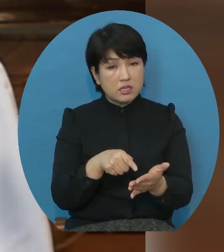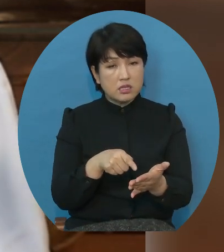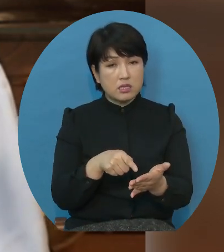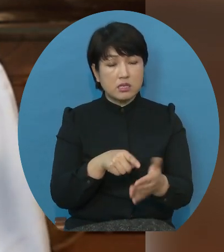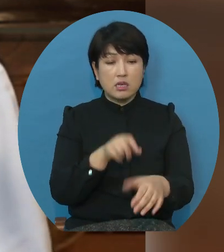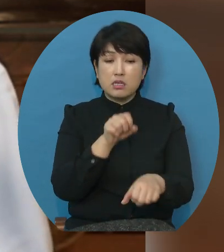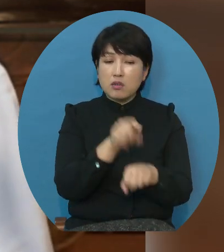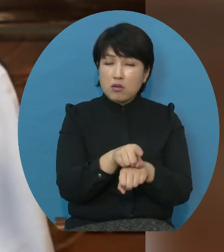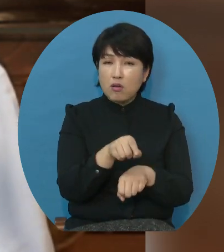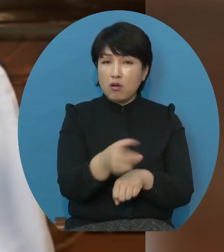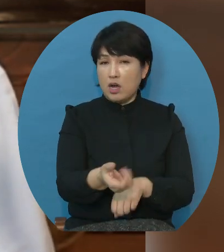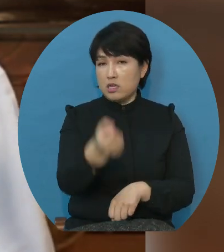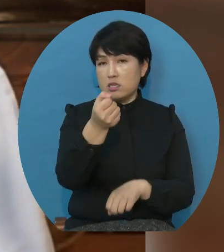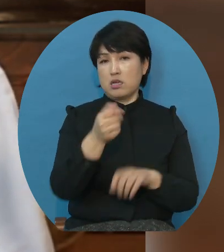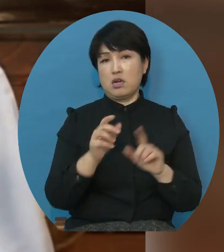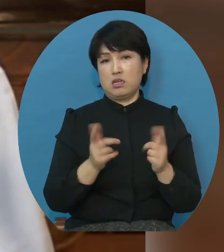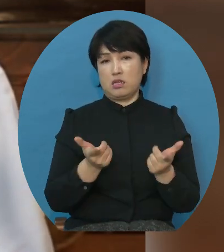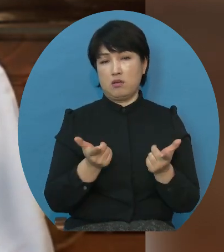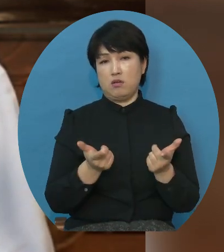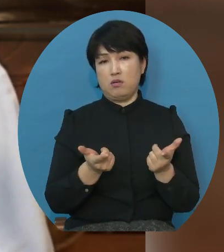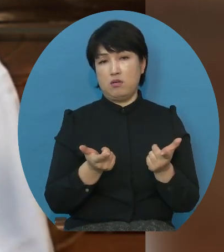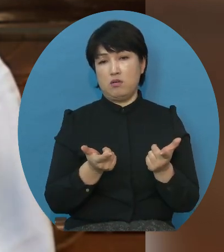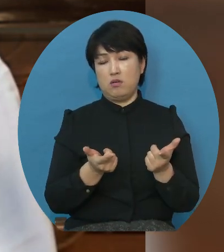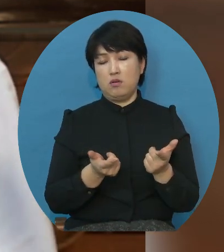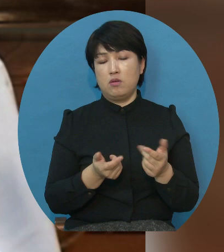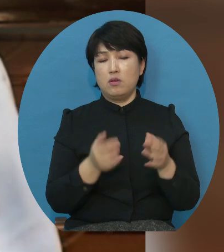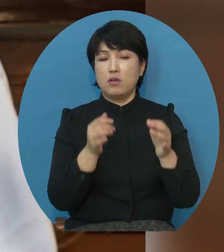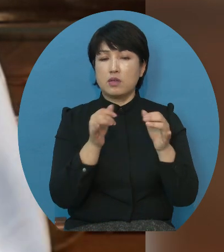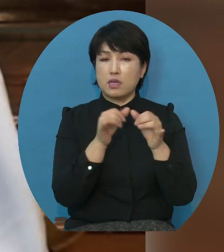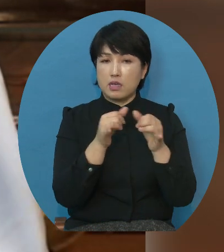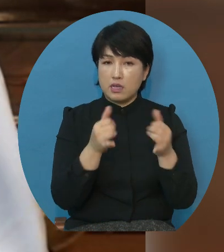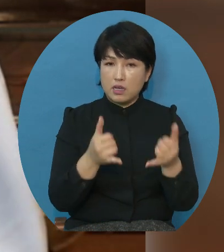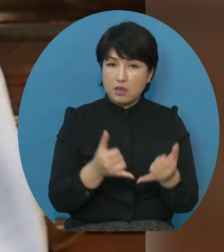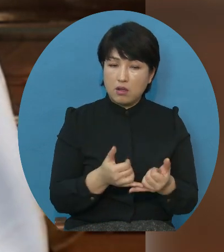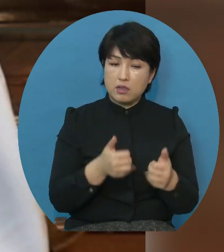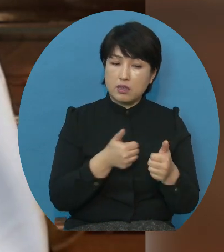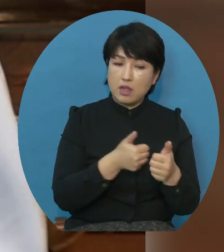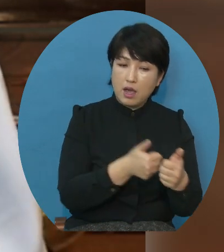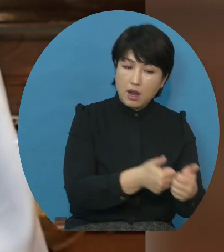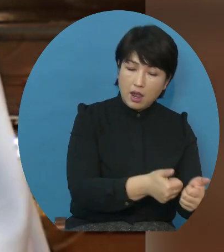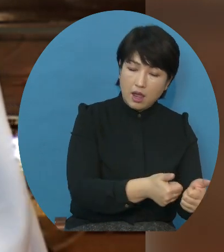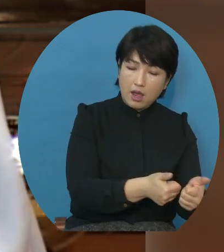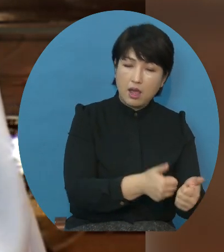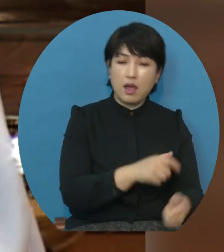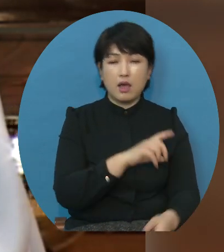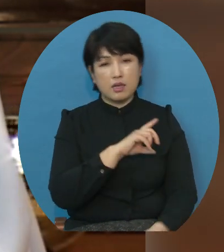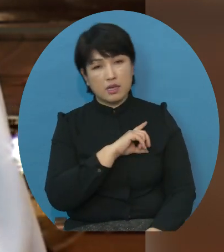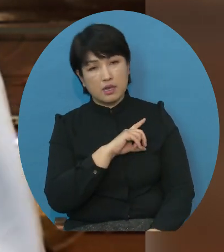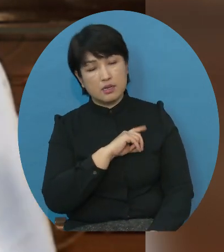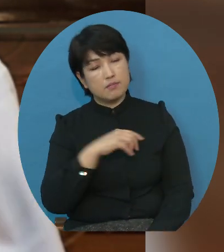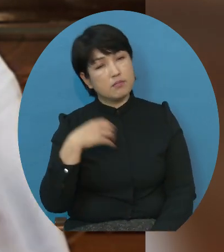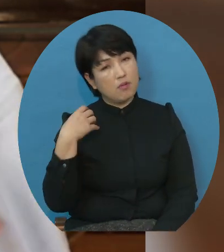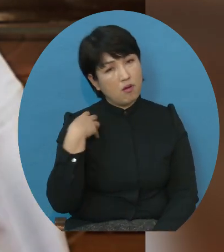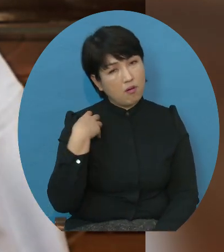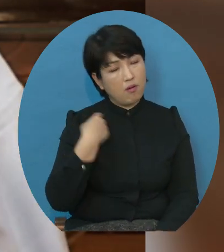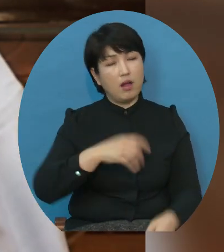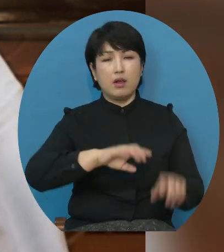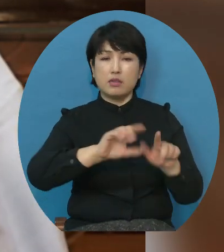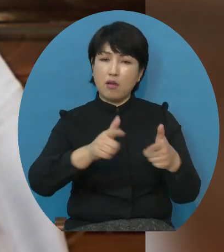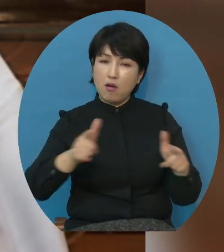속성을 갖고 있는 게 아니다 다만 인연을 따라 써 이렇게 더 벌리고 착해서